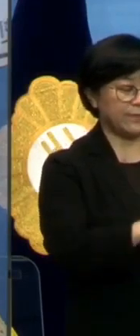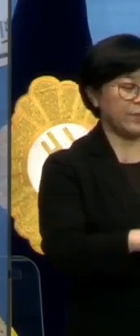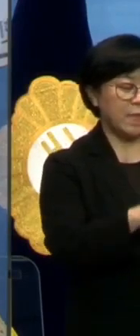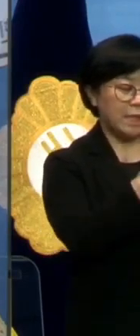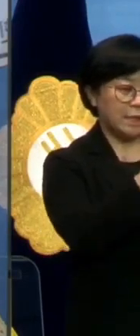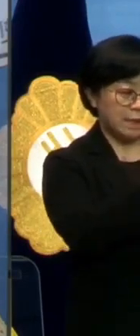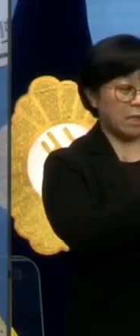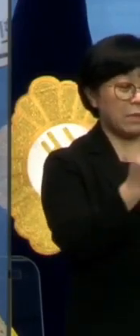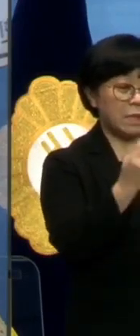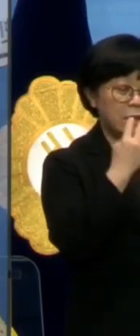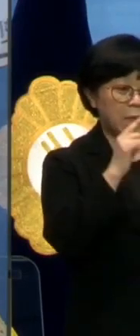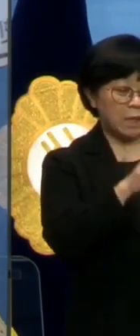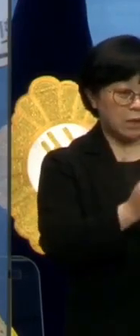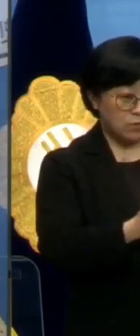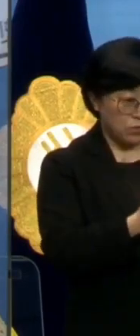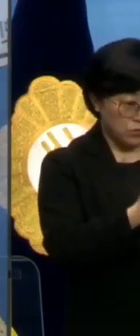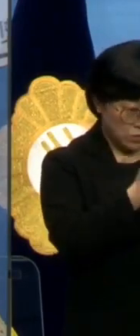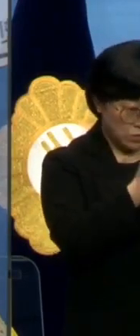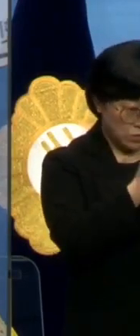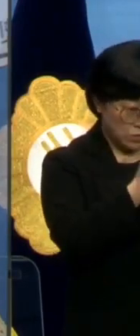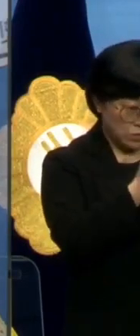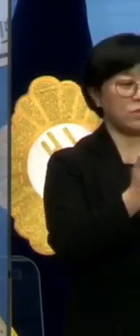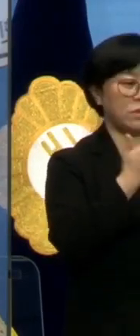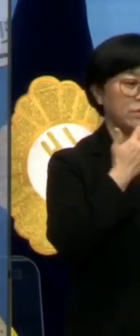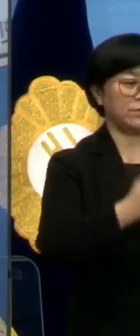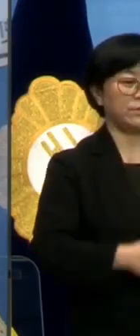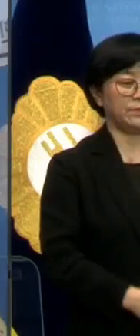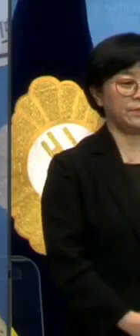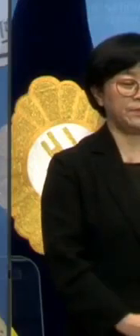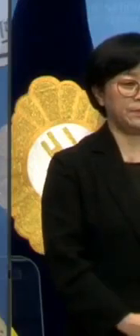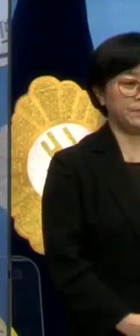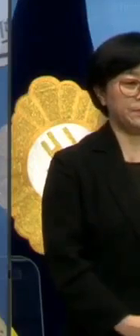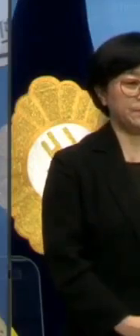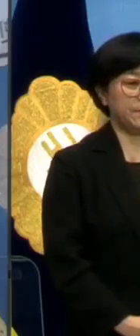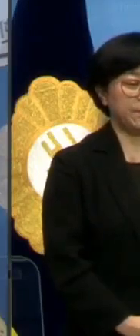책임과 목숨에 대한 존중은 보이지 않았습니다